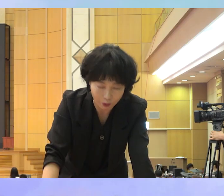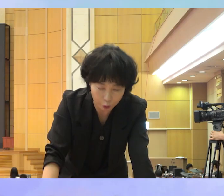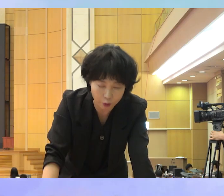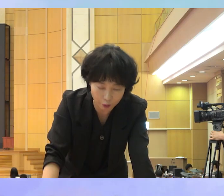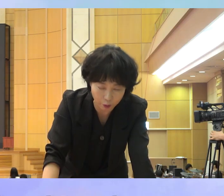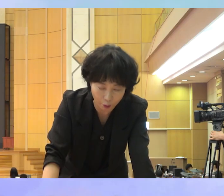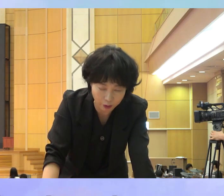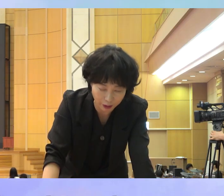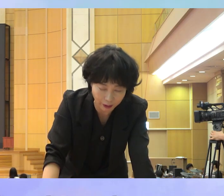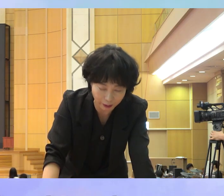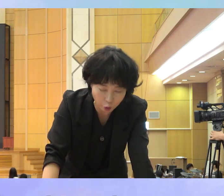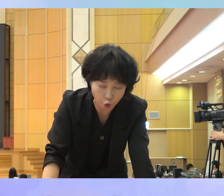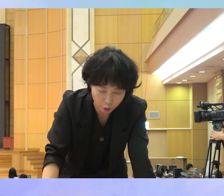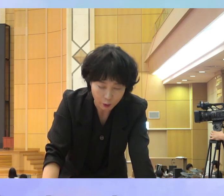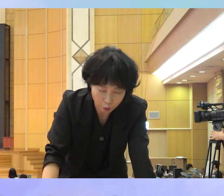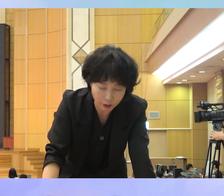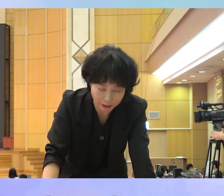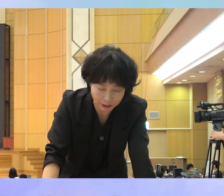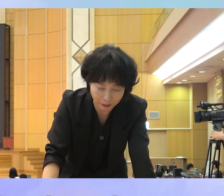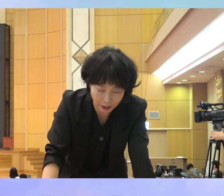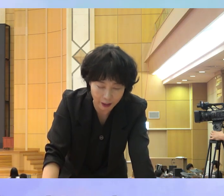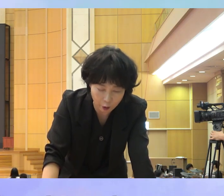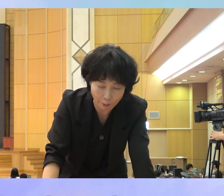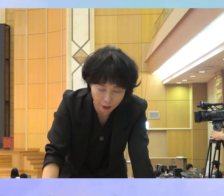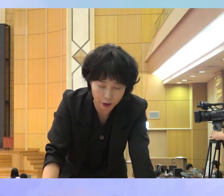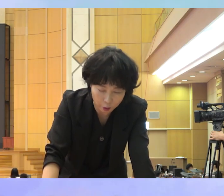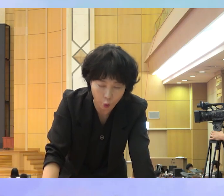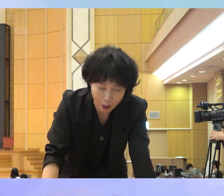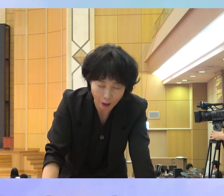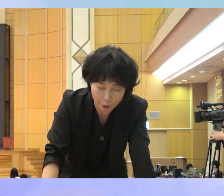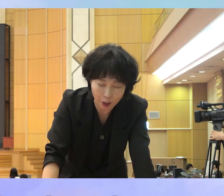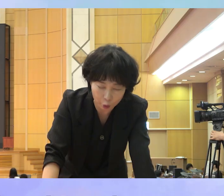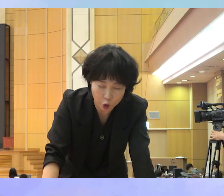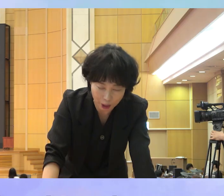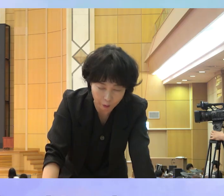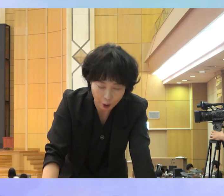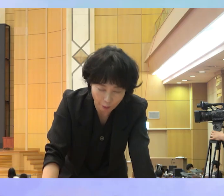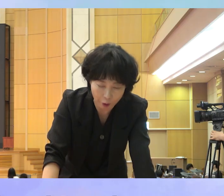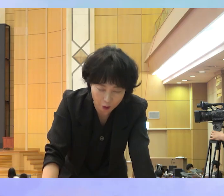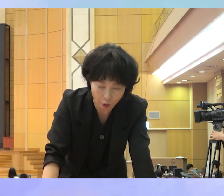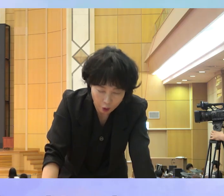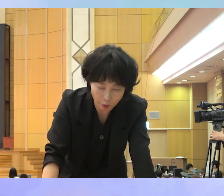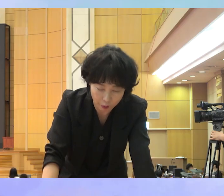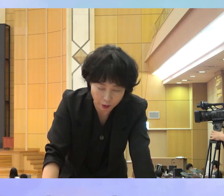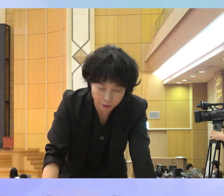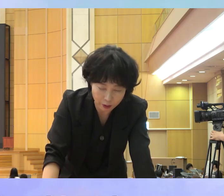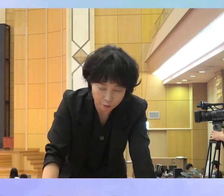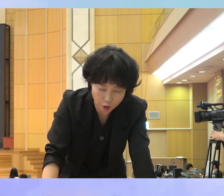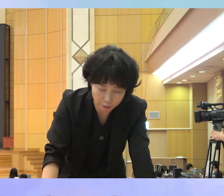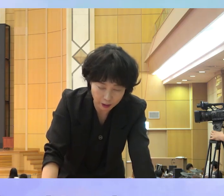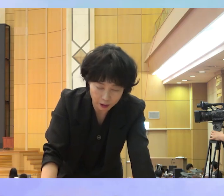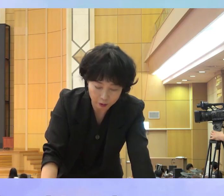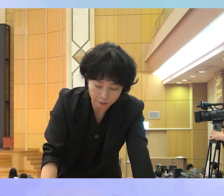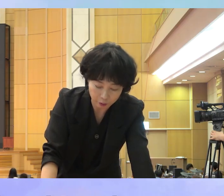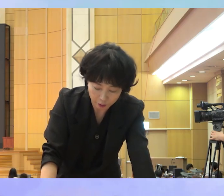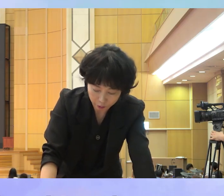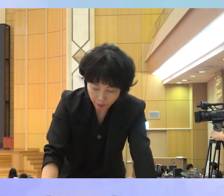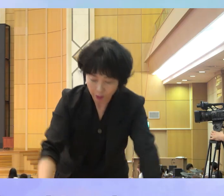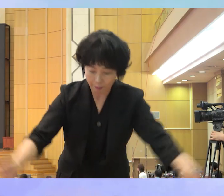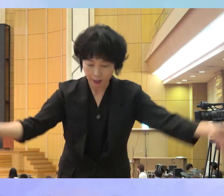것입니다. 영혼이 잘되고 범사가 잘되고 강건할지어다. 예수님 이름으로